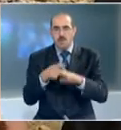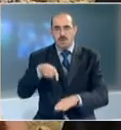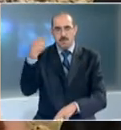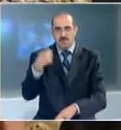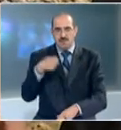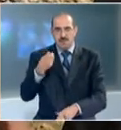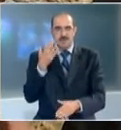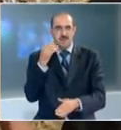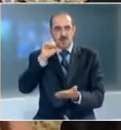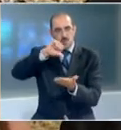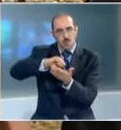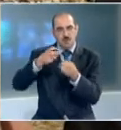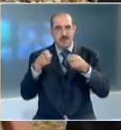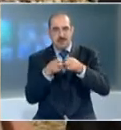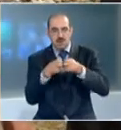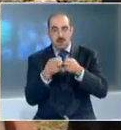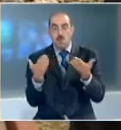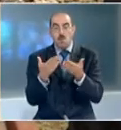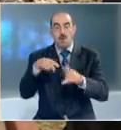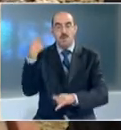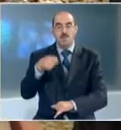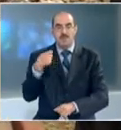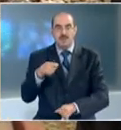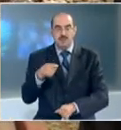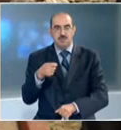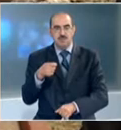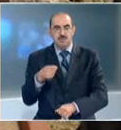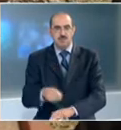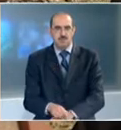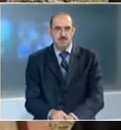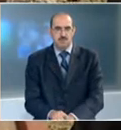في مركز الامتحان يقدر